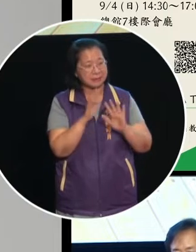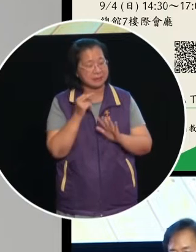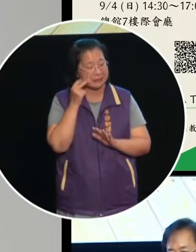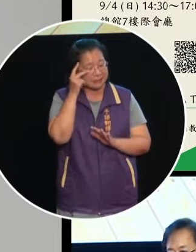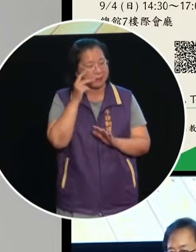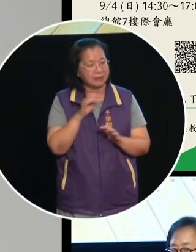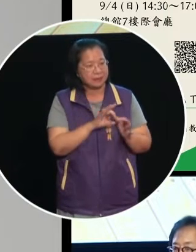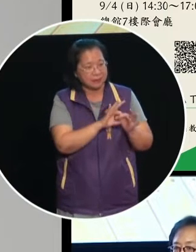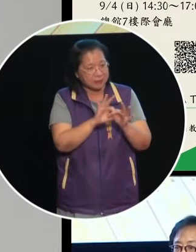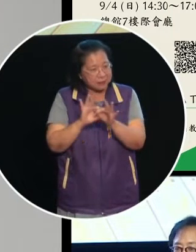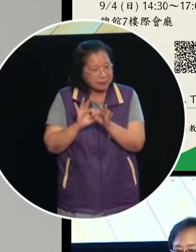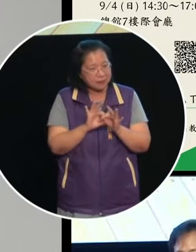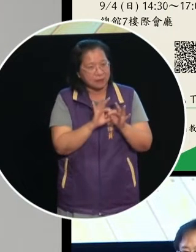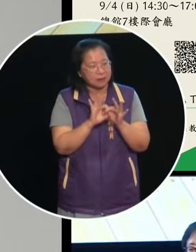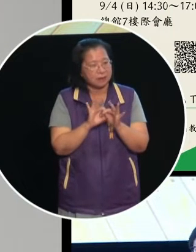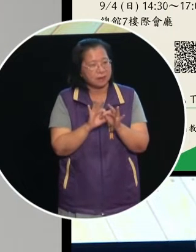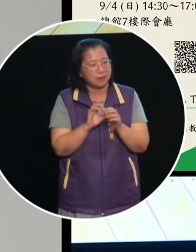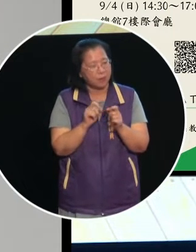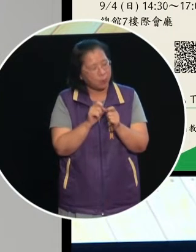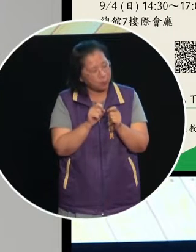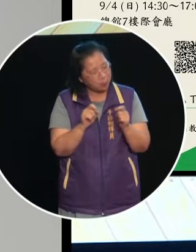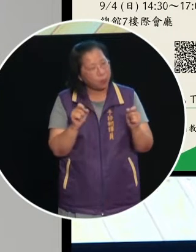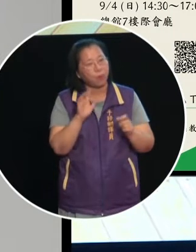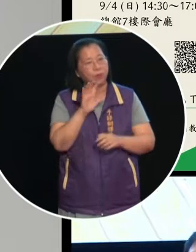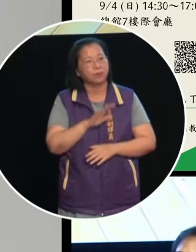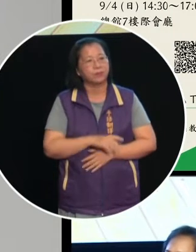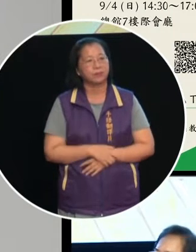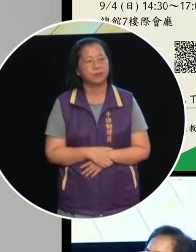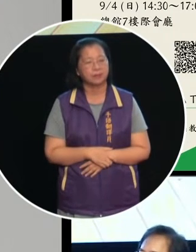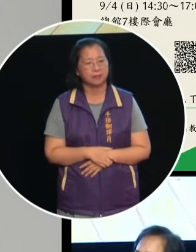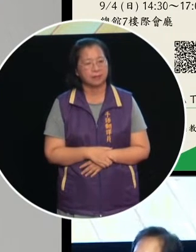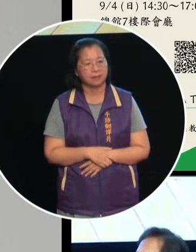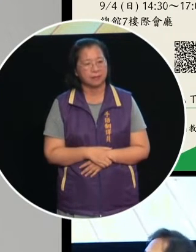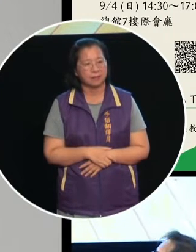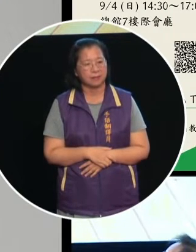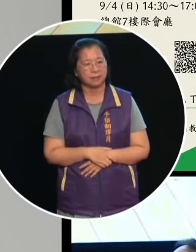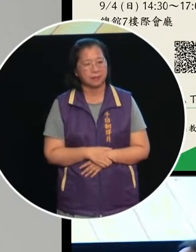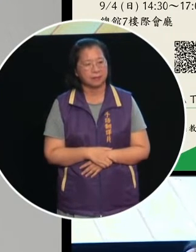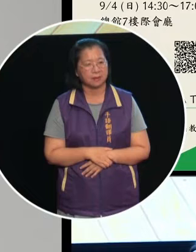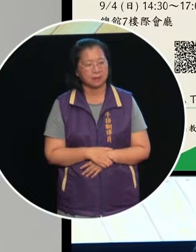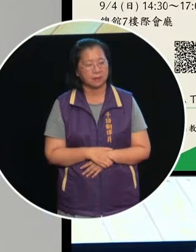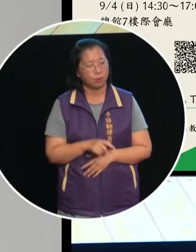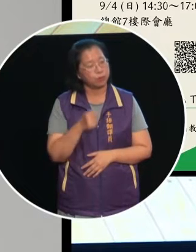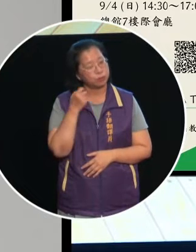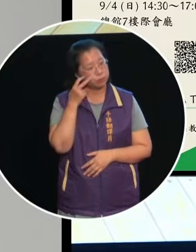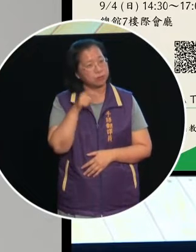是我觉得越强越强越深的，那这个部分是非常有正面的作用。